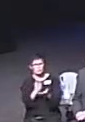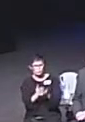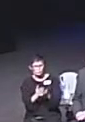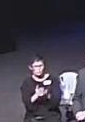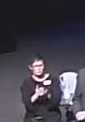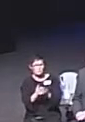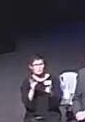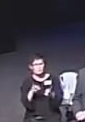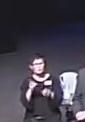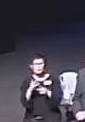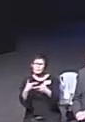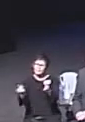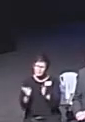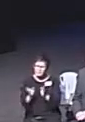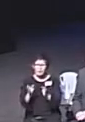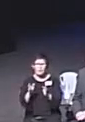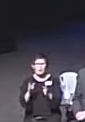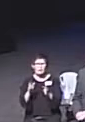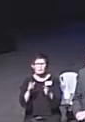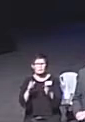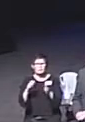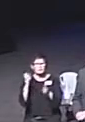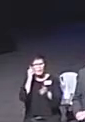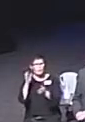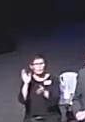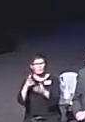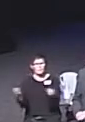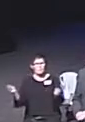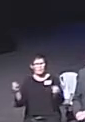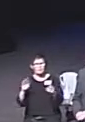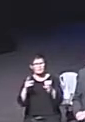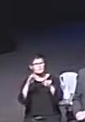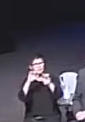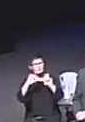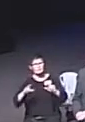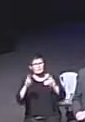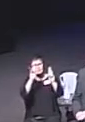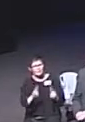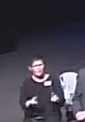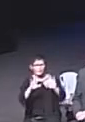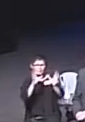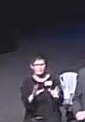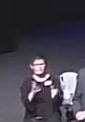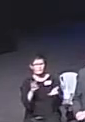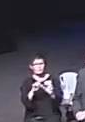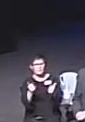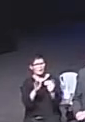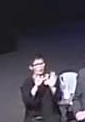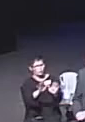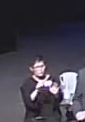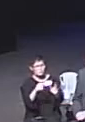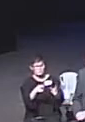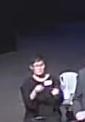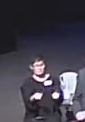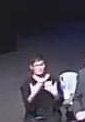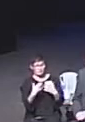olisi kännykkävapaita tiloja tai kosketeltavia taideteoksia, joilla voi, tai niillä yleensä voisi antaa myös elämystä